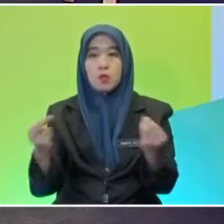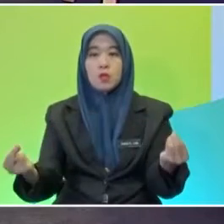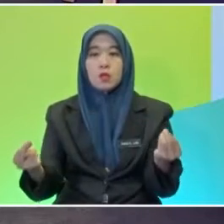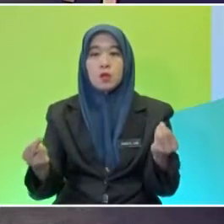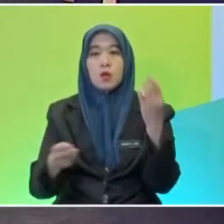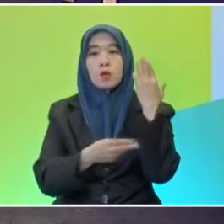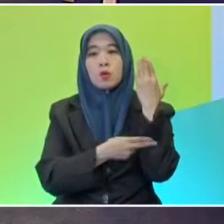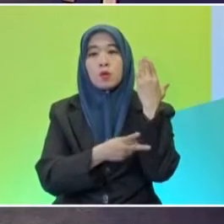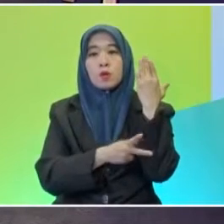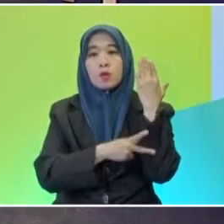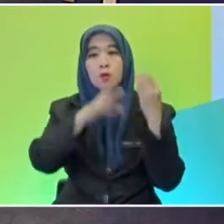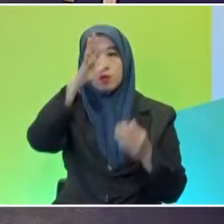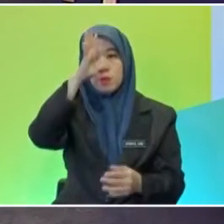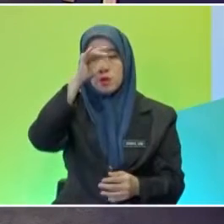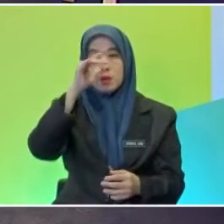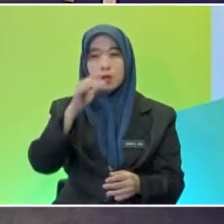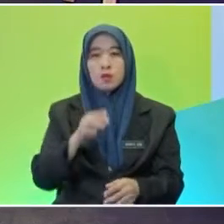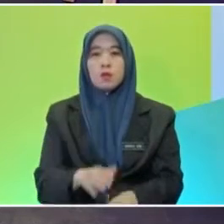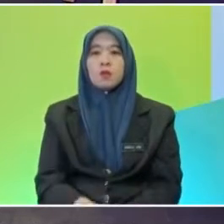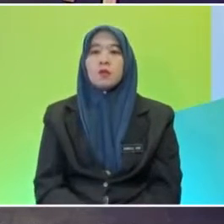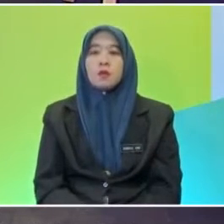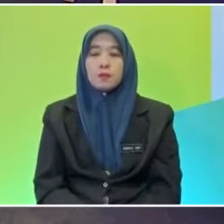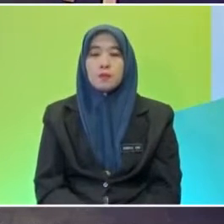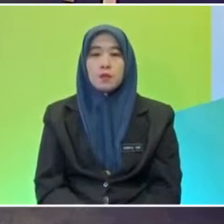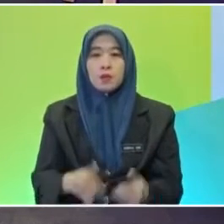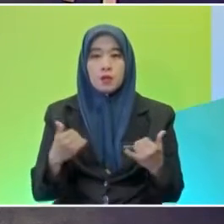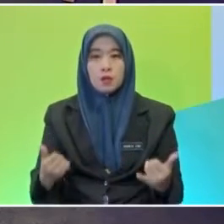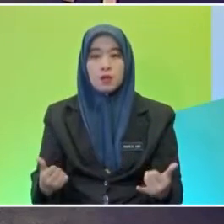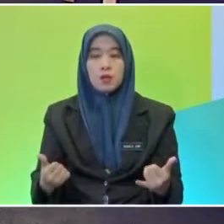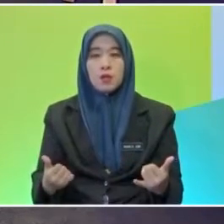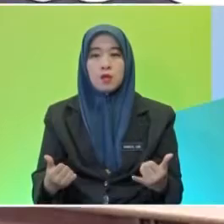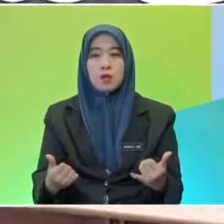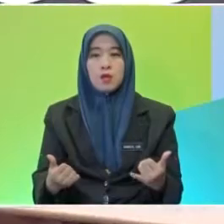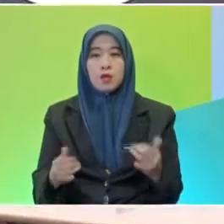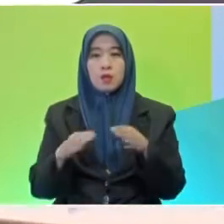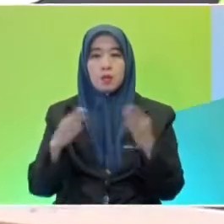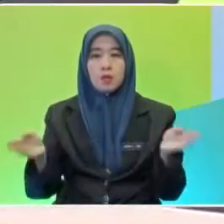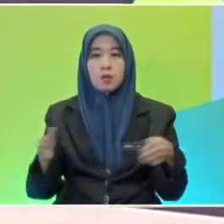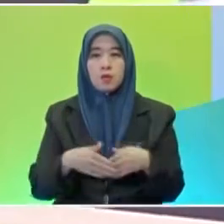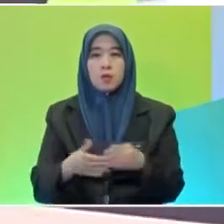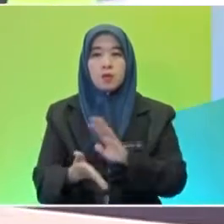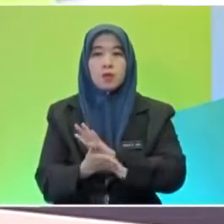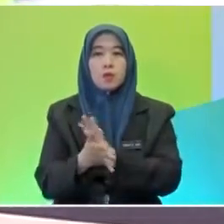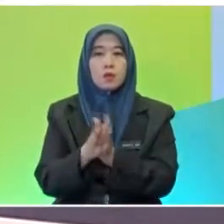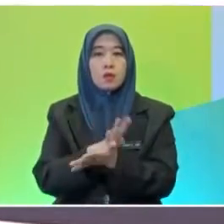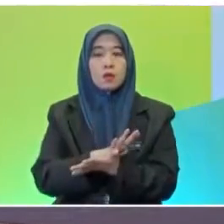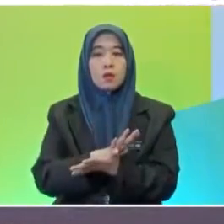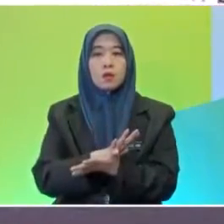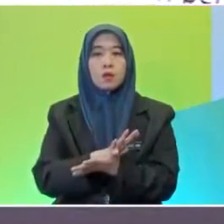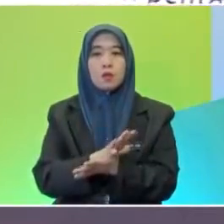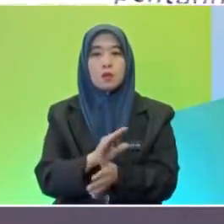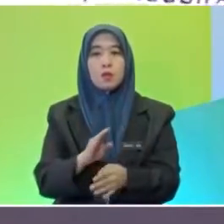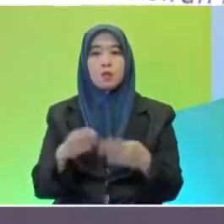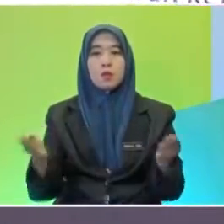dan pemerintahan pada zaman Kesultanan tetapi kini bahasa Melayu dijadikan eee bahasa